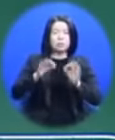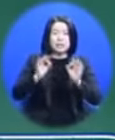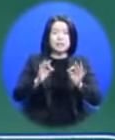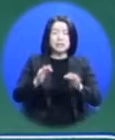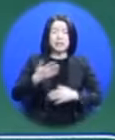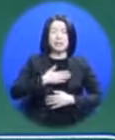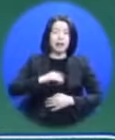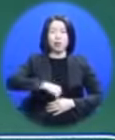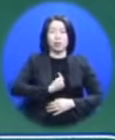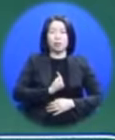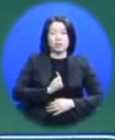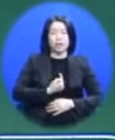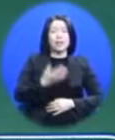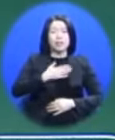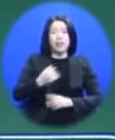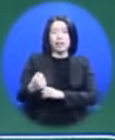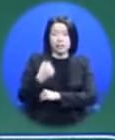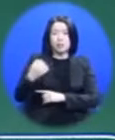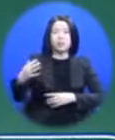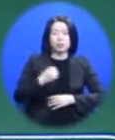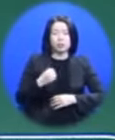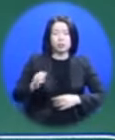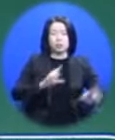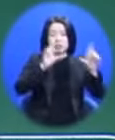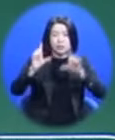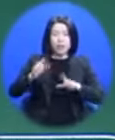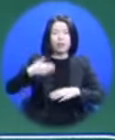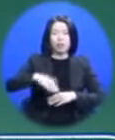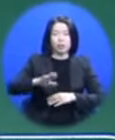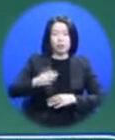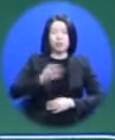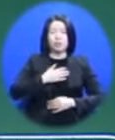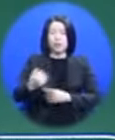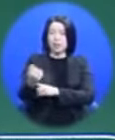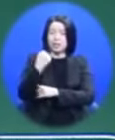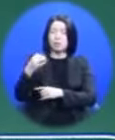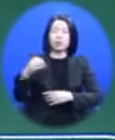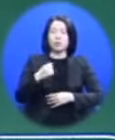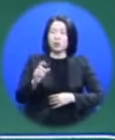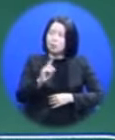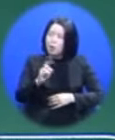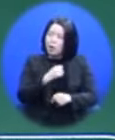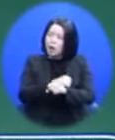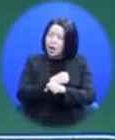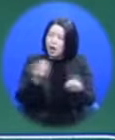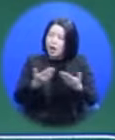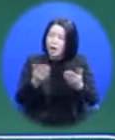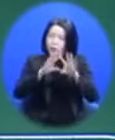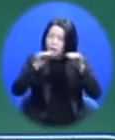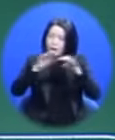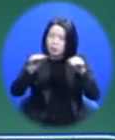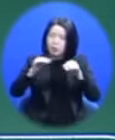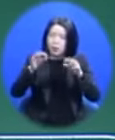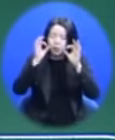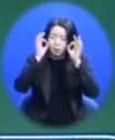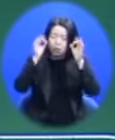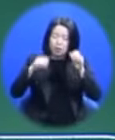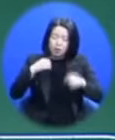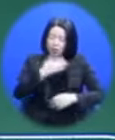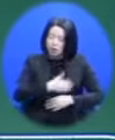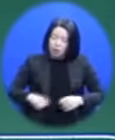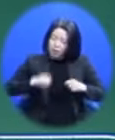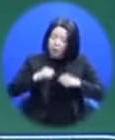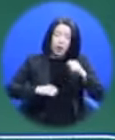나 혼자 내 힘으로 살아가고 내 힘으로 뭔가 해결해 보려고 몸부림치는